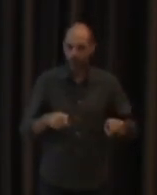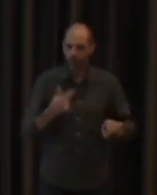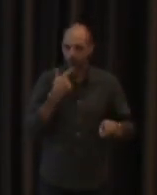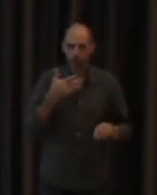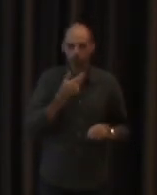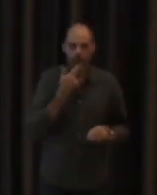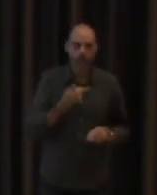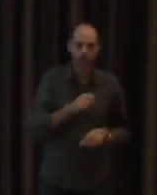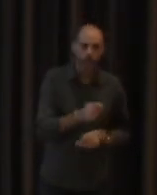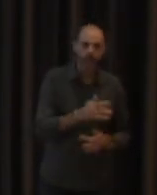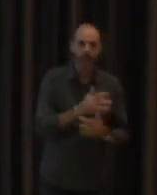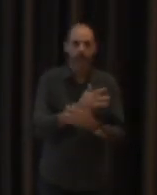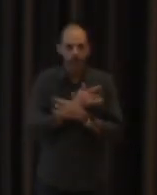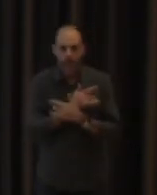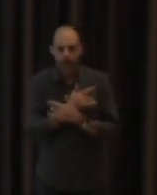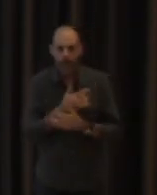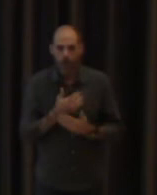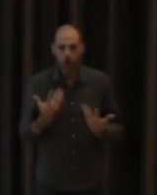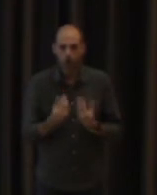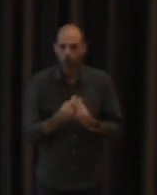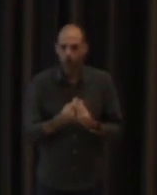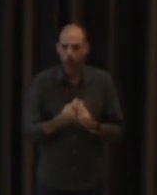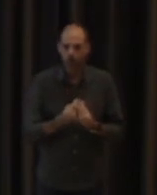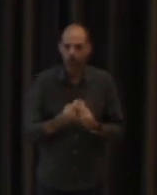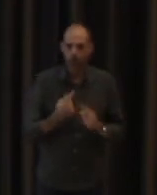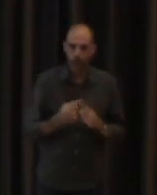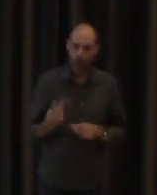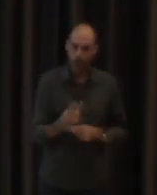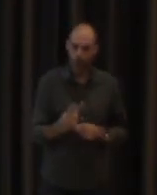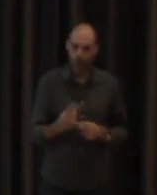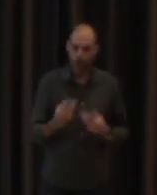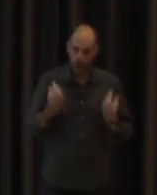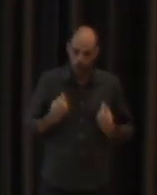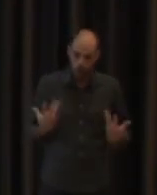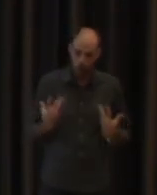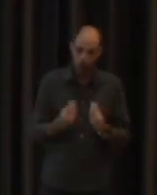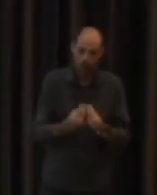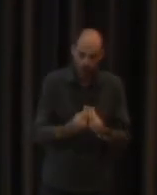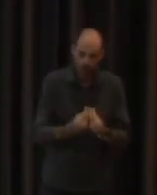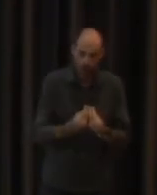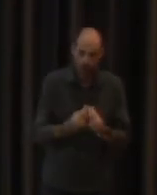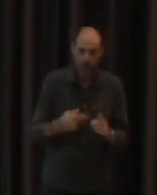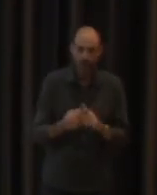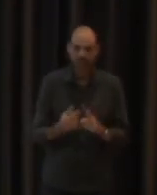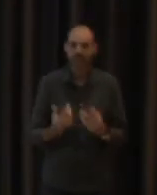parafrasejar en Pere i la Maria conviuen per en Pere conviu i la Maria conviu. Ni podem afegir-hi junts. En Pere i la